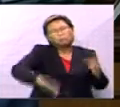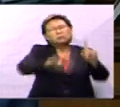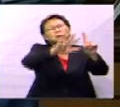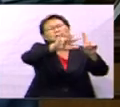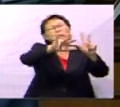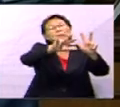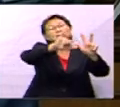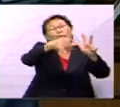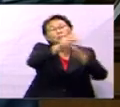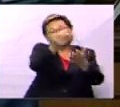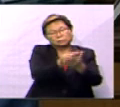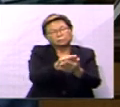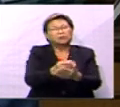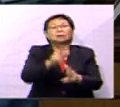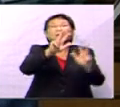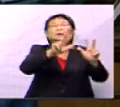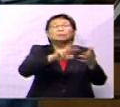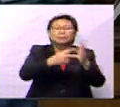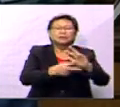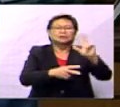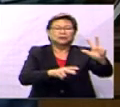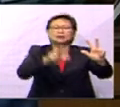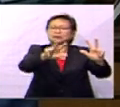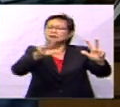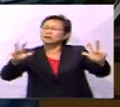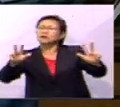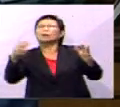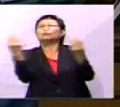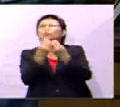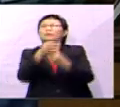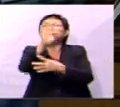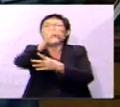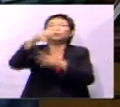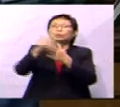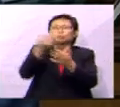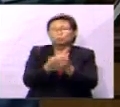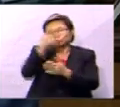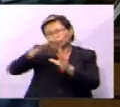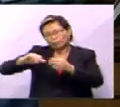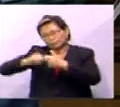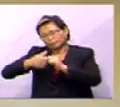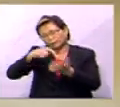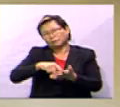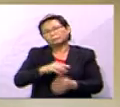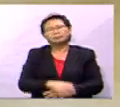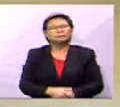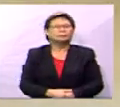juta. Ini kalau 3 buah sekolah lebih kurang 9 juta diperlukan untuk mengatasi masalah ini.